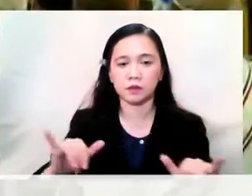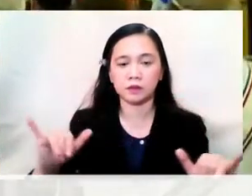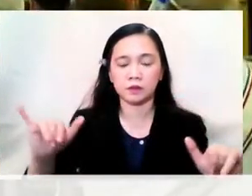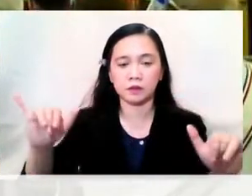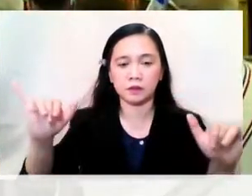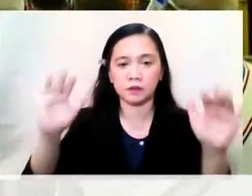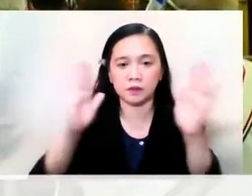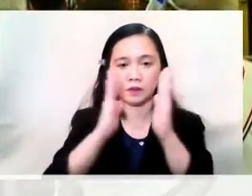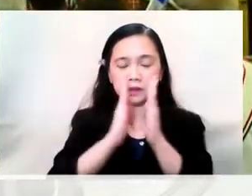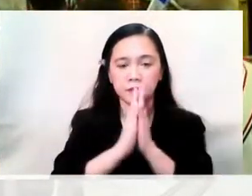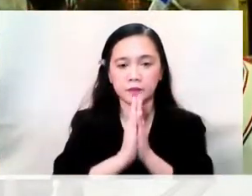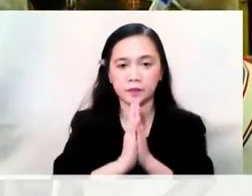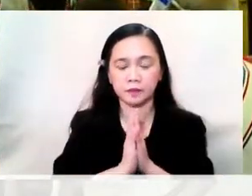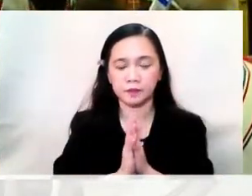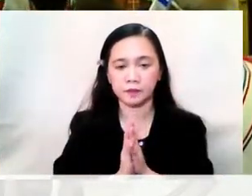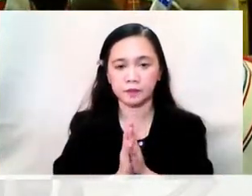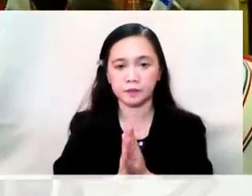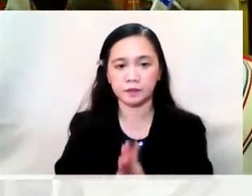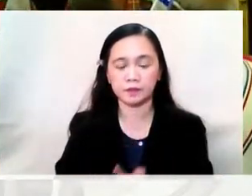hanggan. Amen.